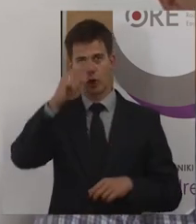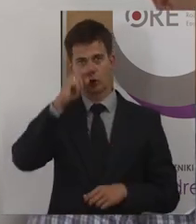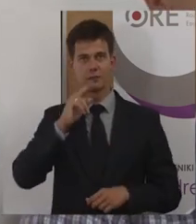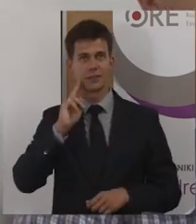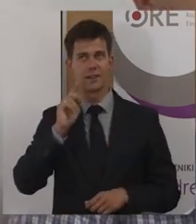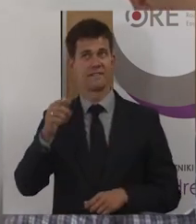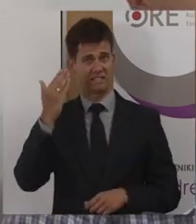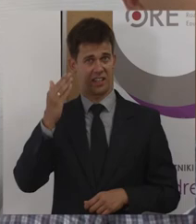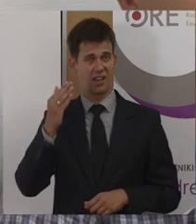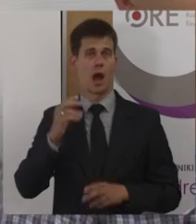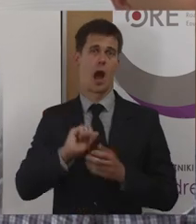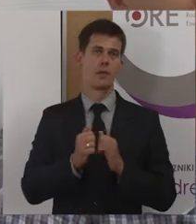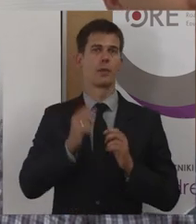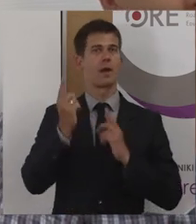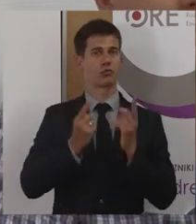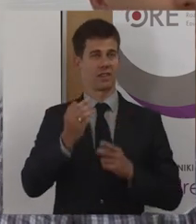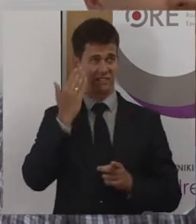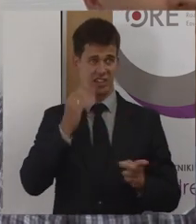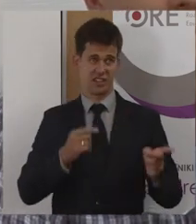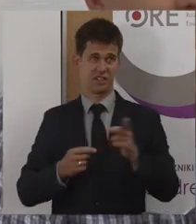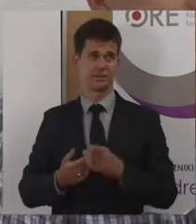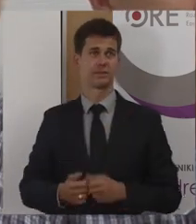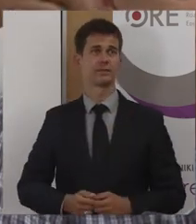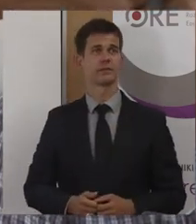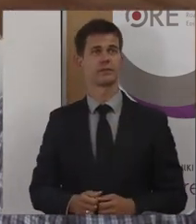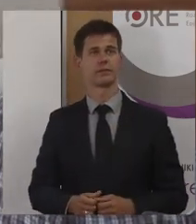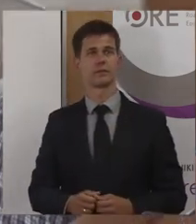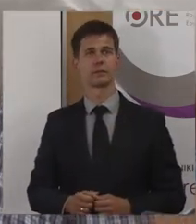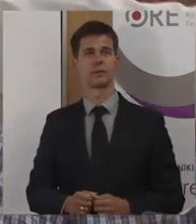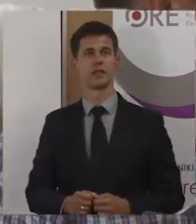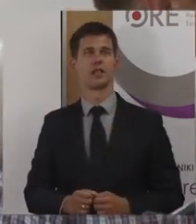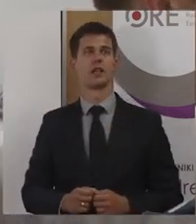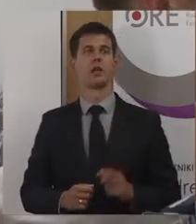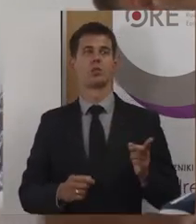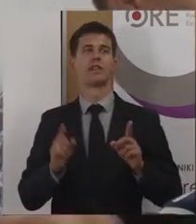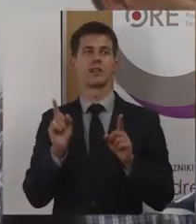wszyscy nauczyciele sobie z tego zdają sprawę? Także dziękuję.